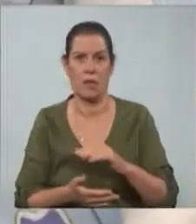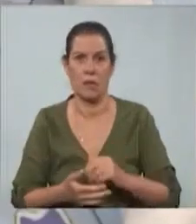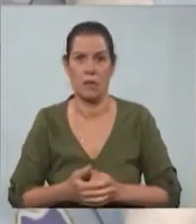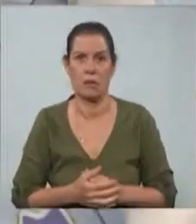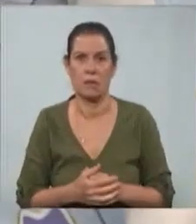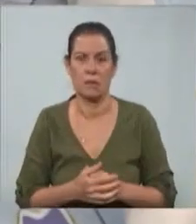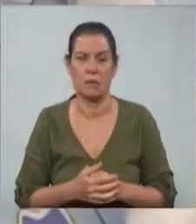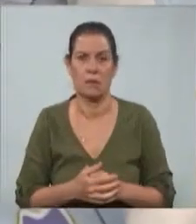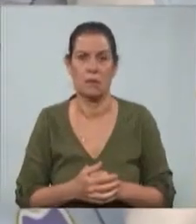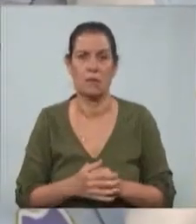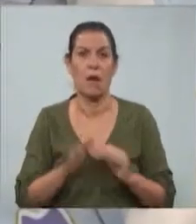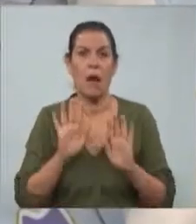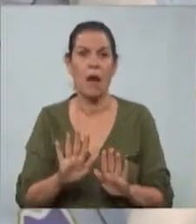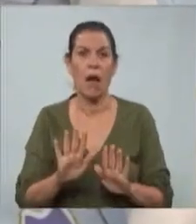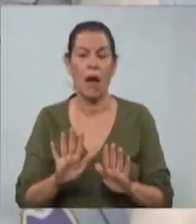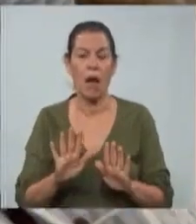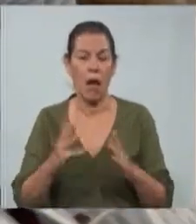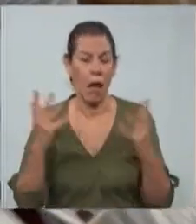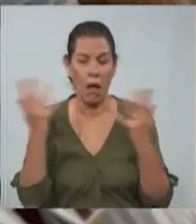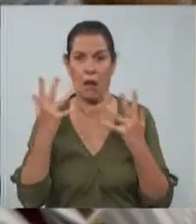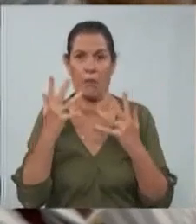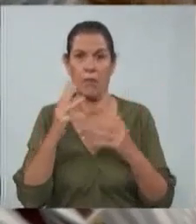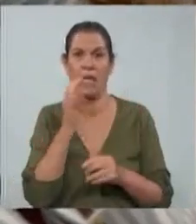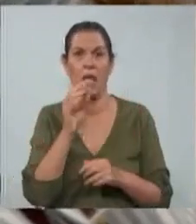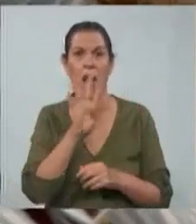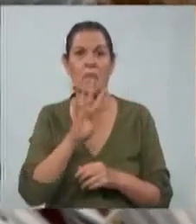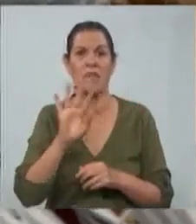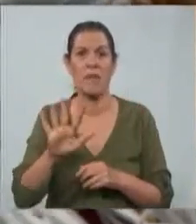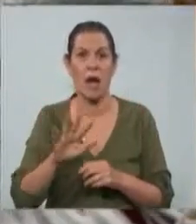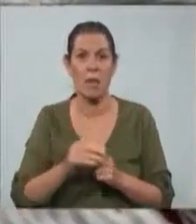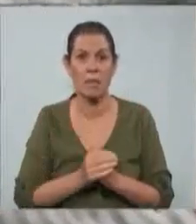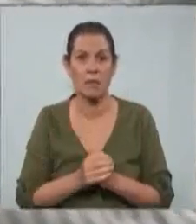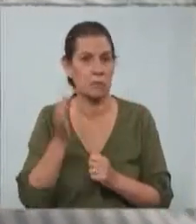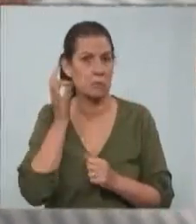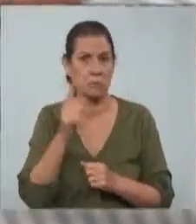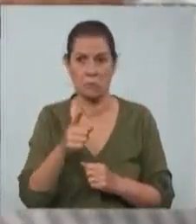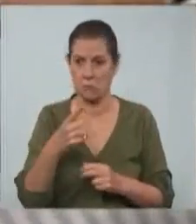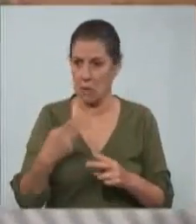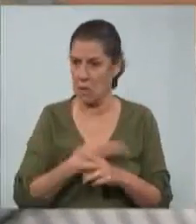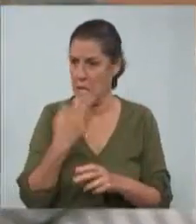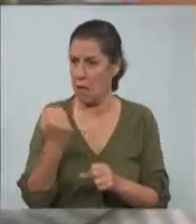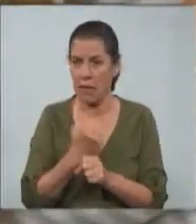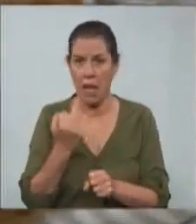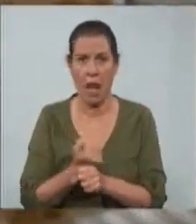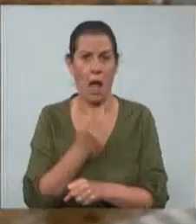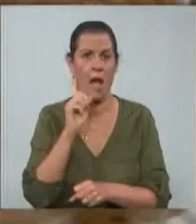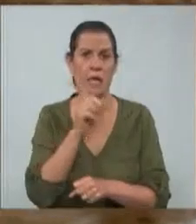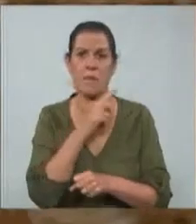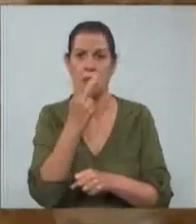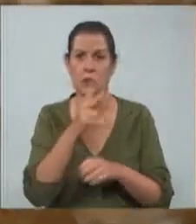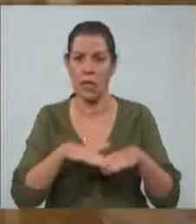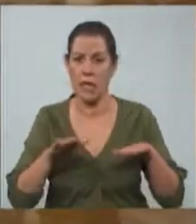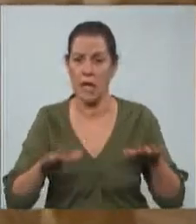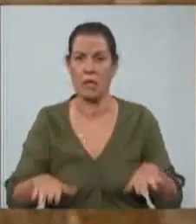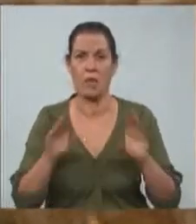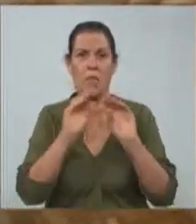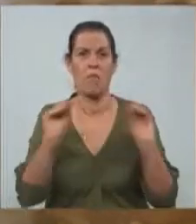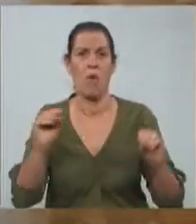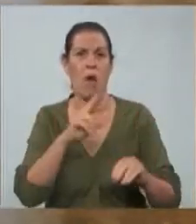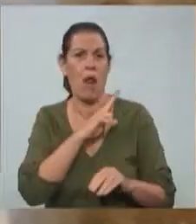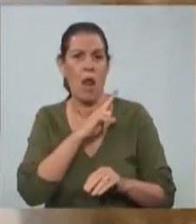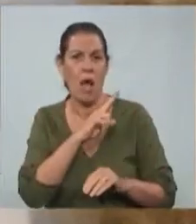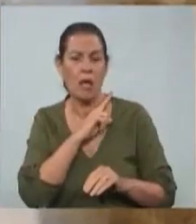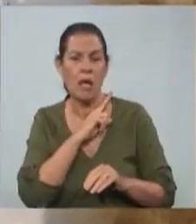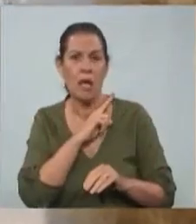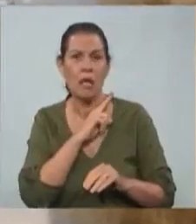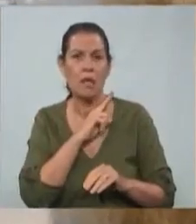ככה פתאום, בגיל 45, אישה פעילה, אימא לשני ילדים, מורה לאנגלית, מקבלת